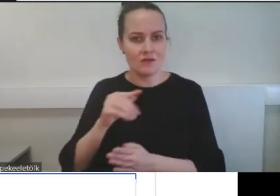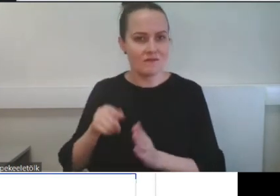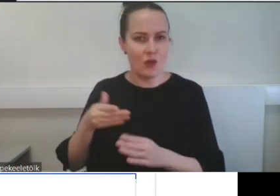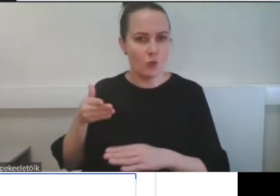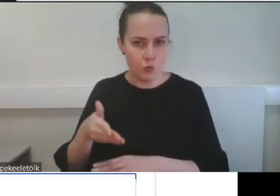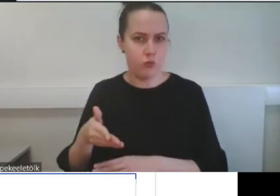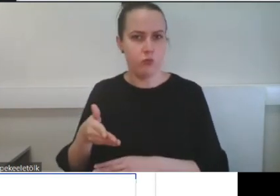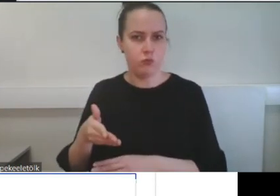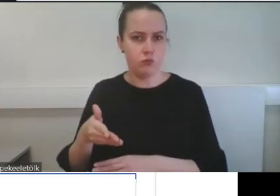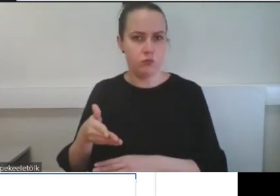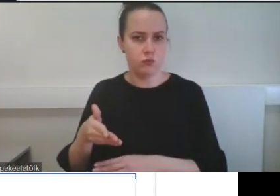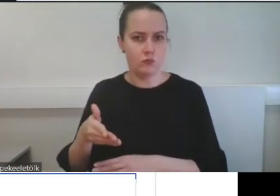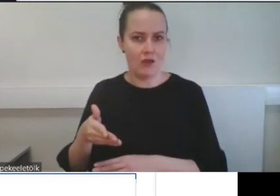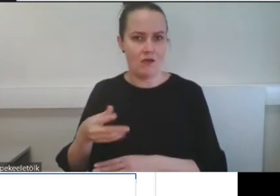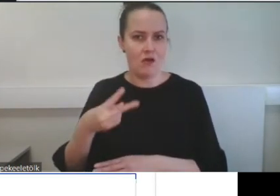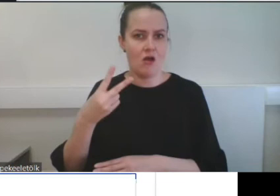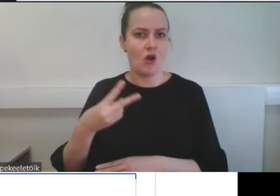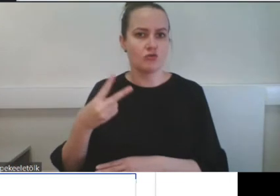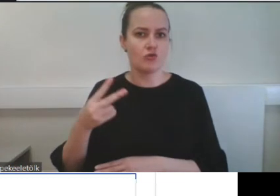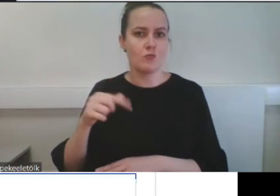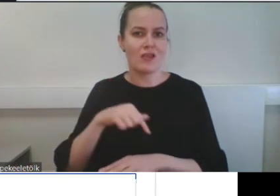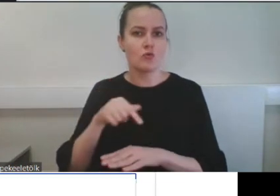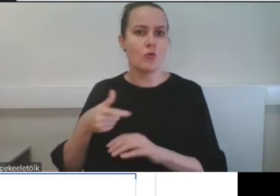puuet nagu hallata nii-öelda.